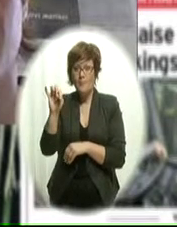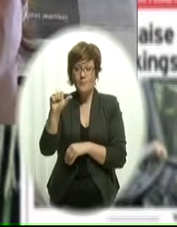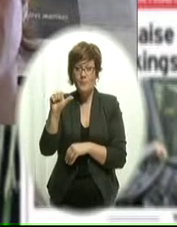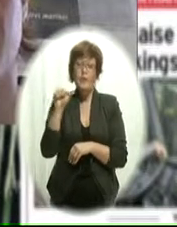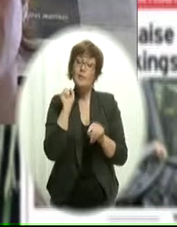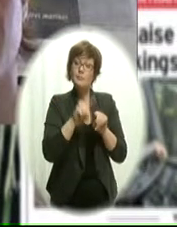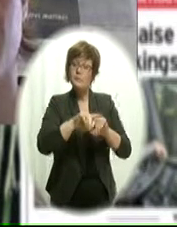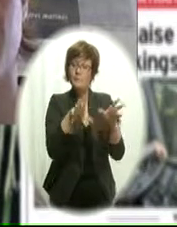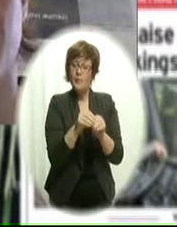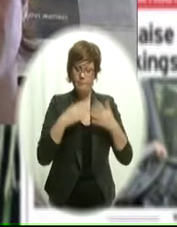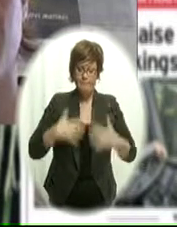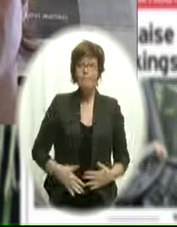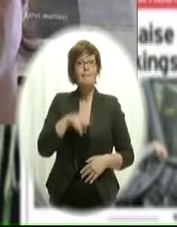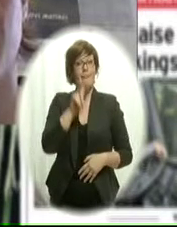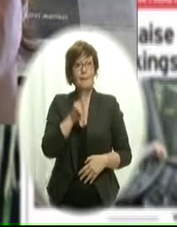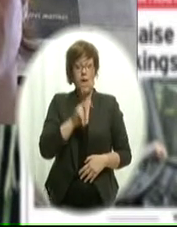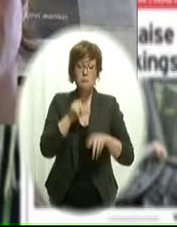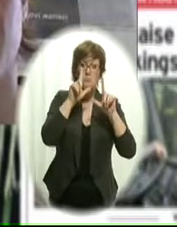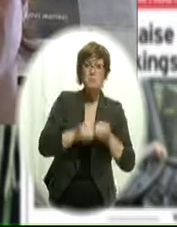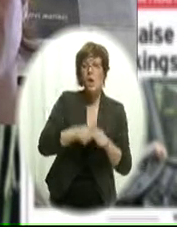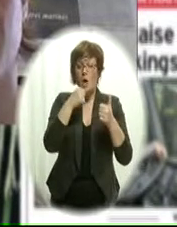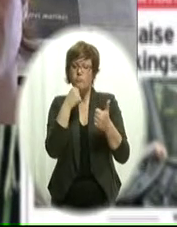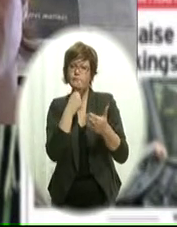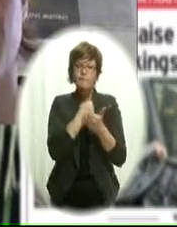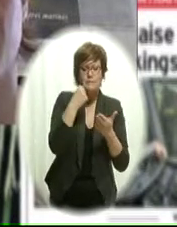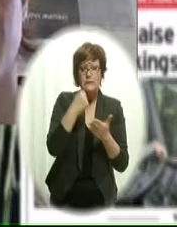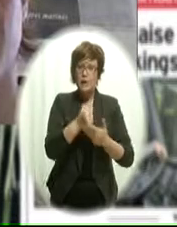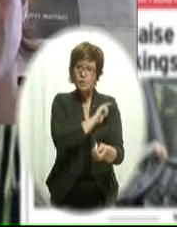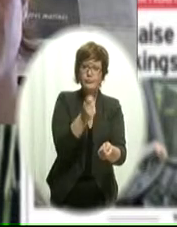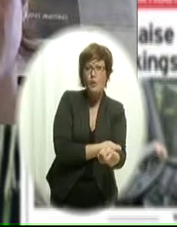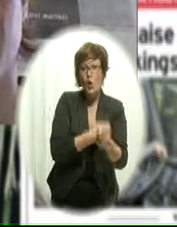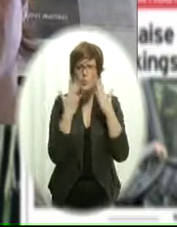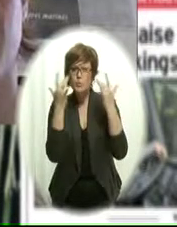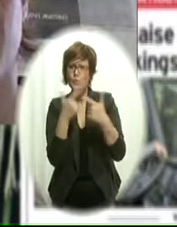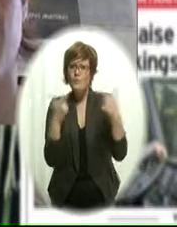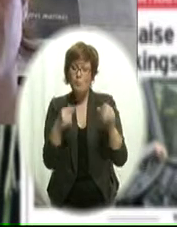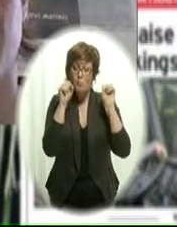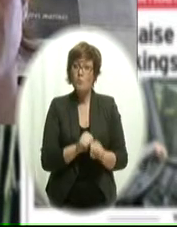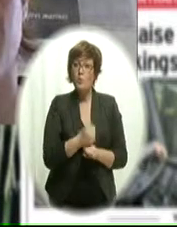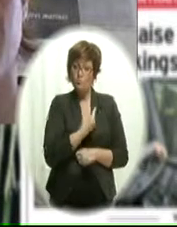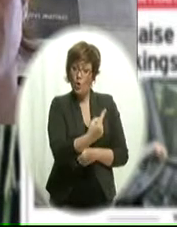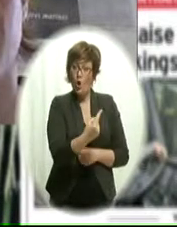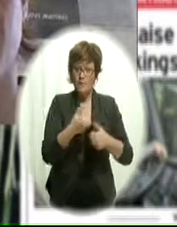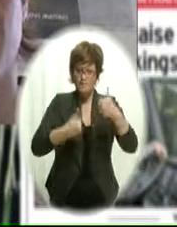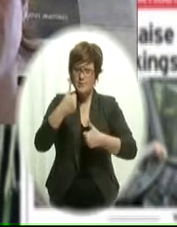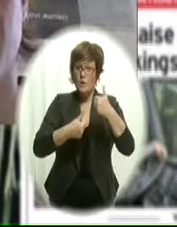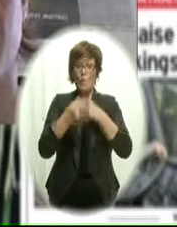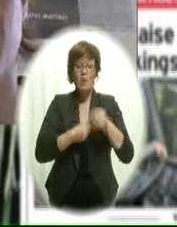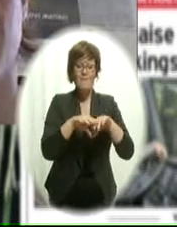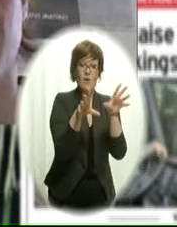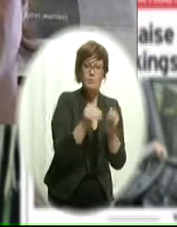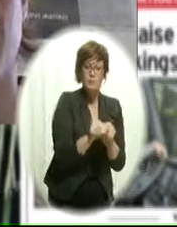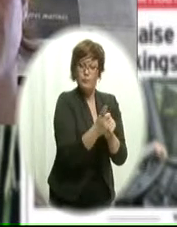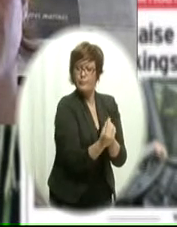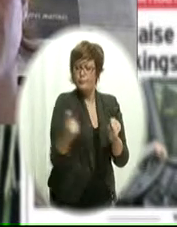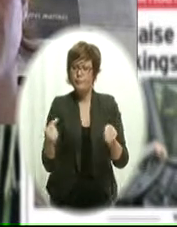fois sportives et culturelles à faire, alors quelquefois tout seul, quelquefois en famille, père-fille, etc. Et